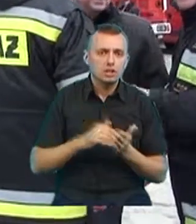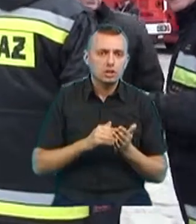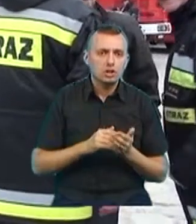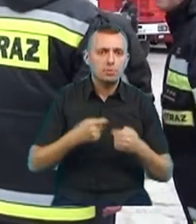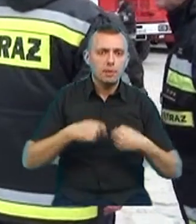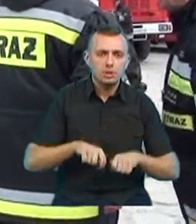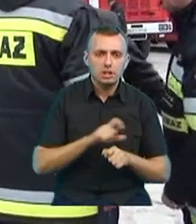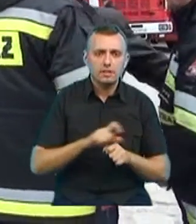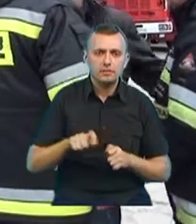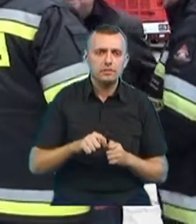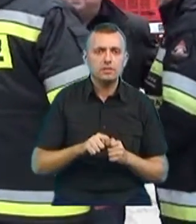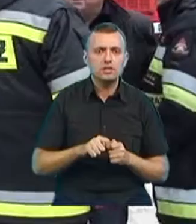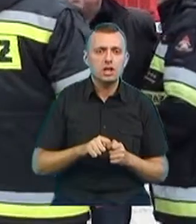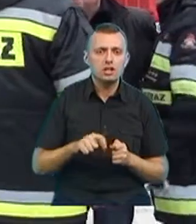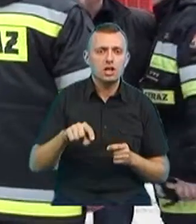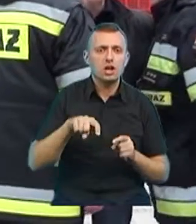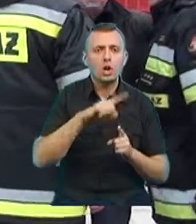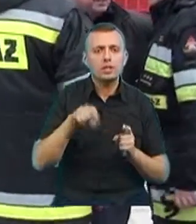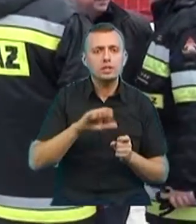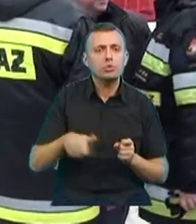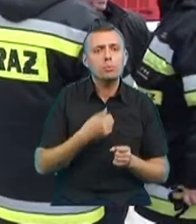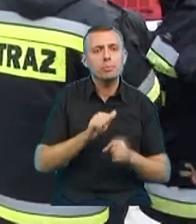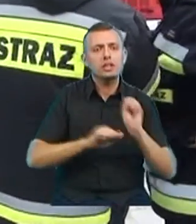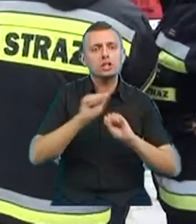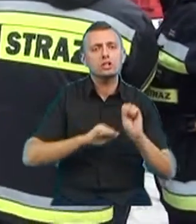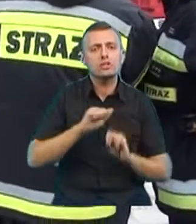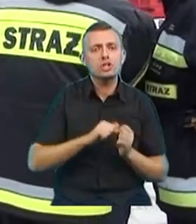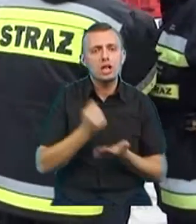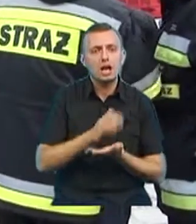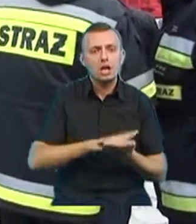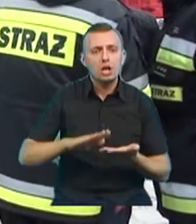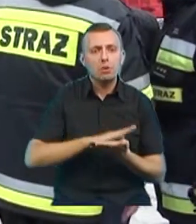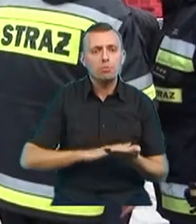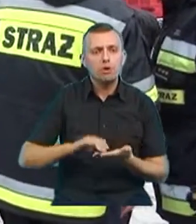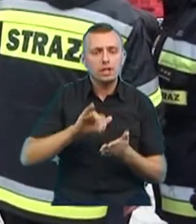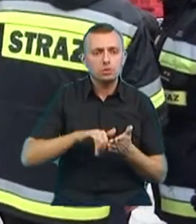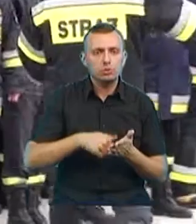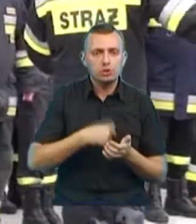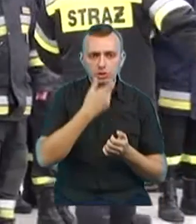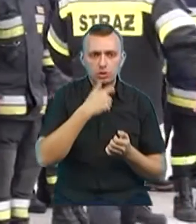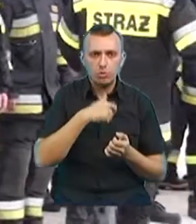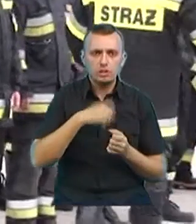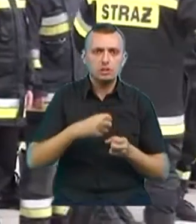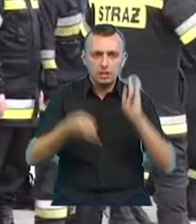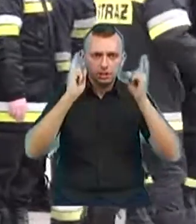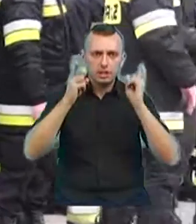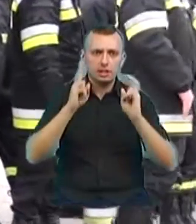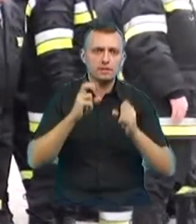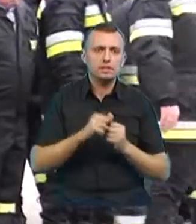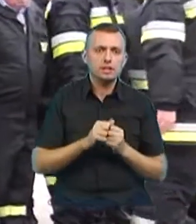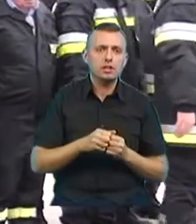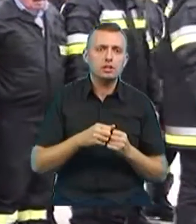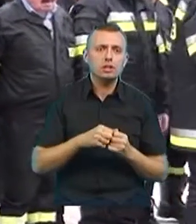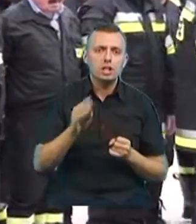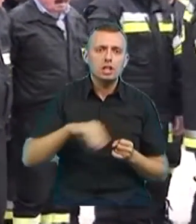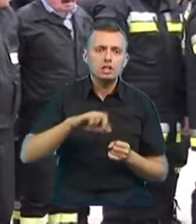wpływają na ogólną ocenę ćwiczeń. Nie było wypadków, nie było błędów krytycznych, nie trzeba było ćwiczeń przerywać w trakcie ich trwania. Były to pierwsze tego typu ćwiczenia